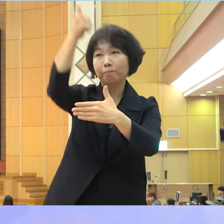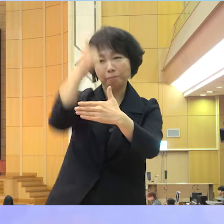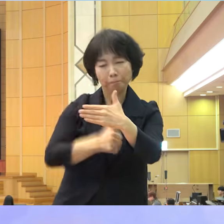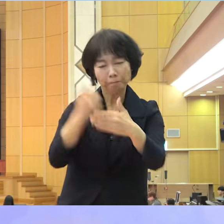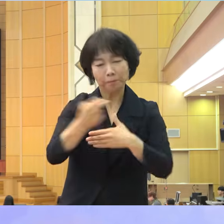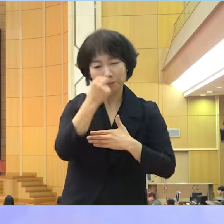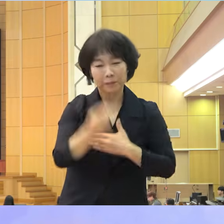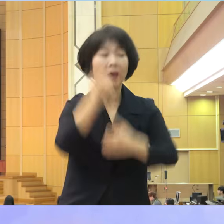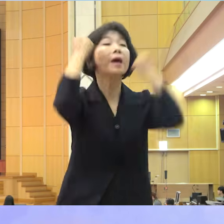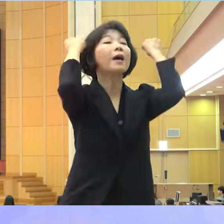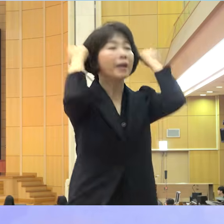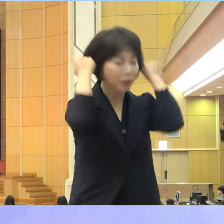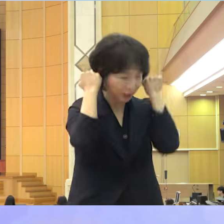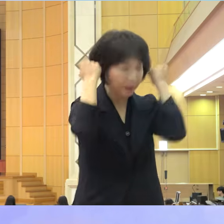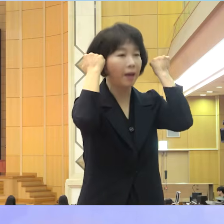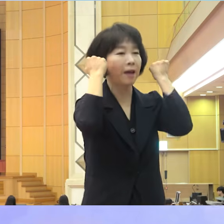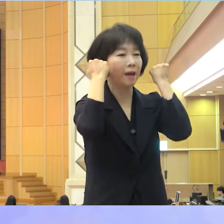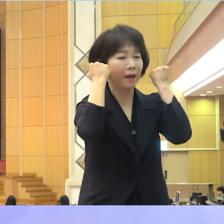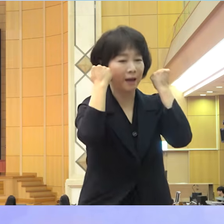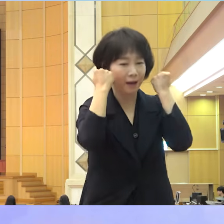안에